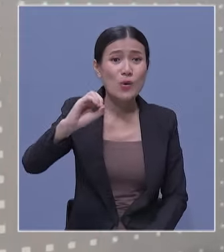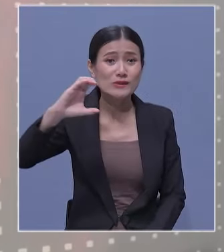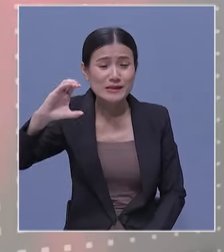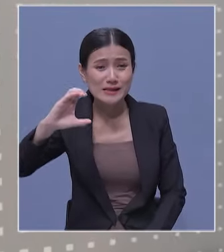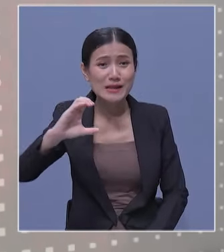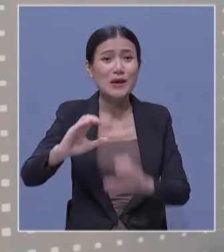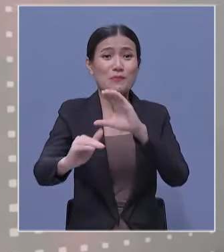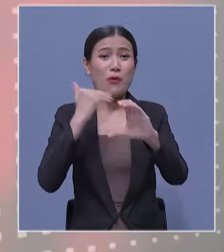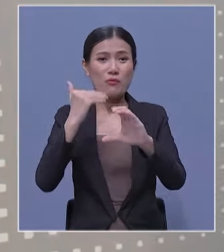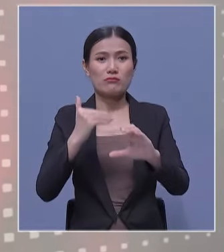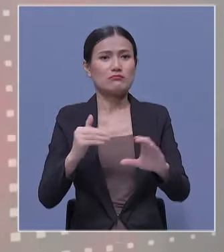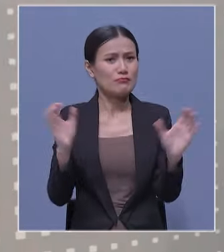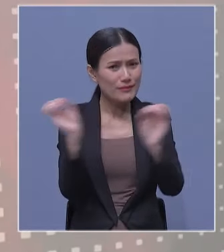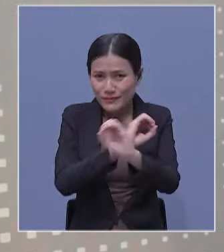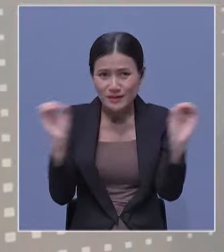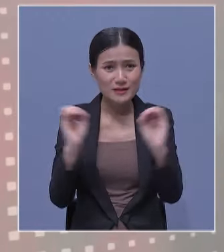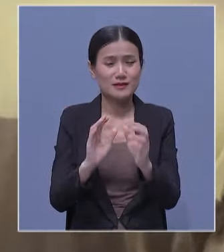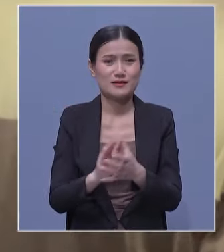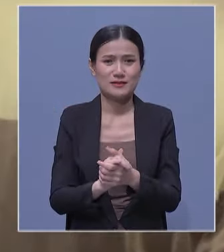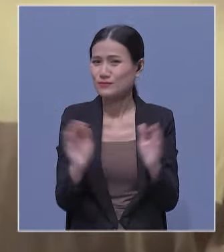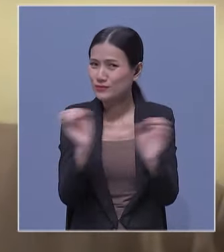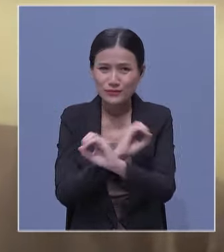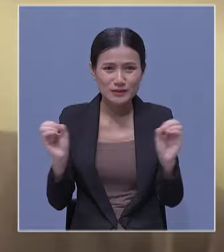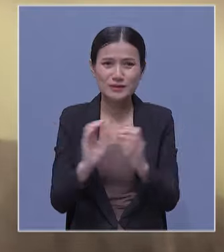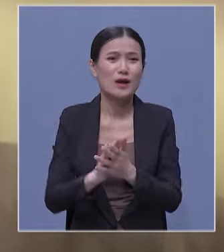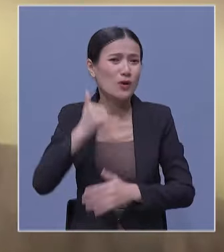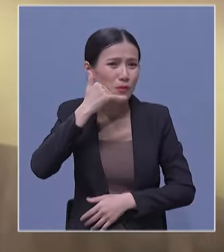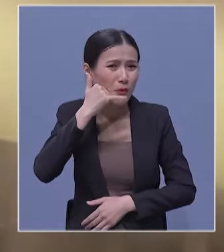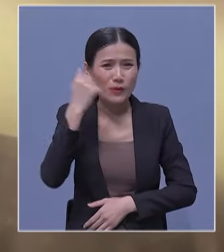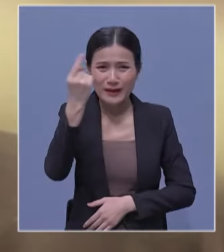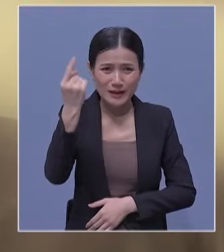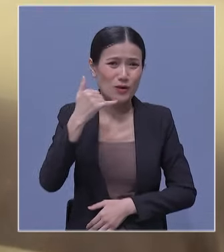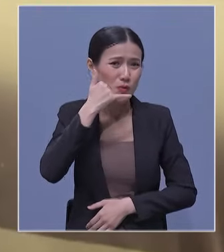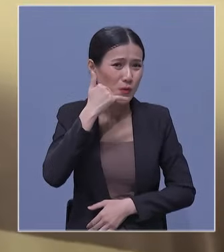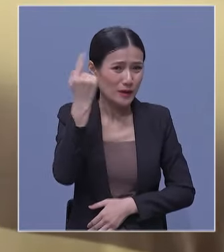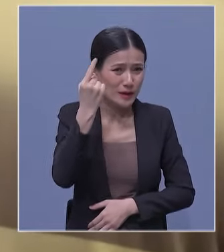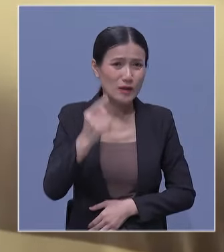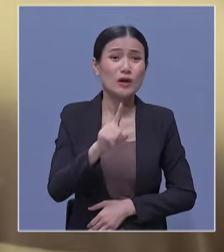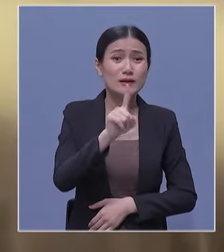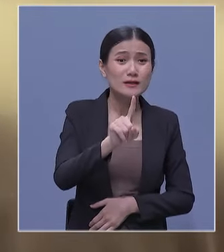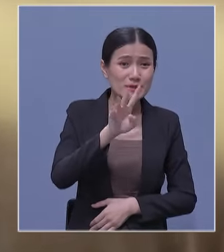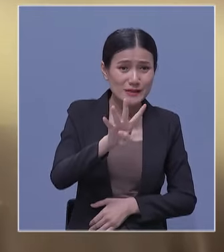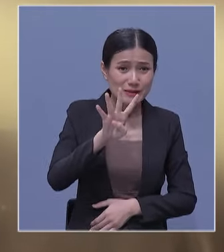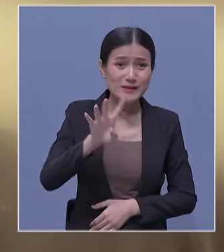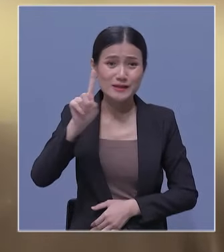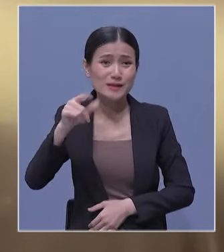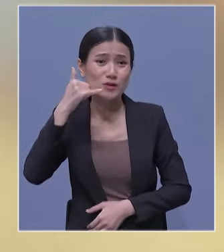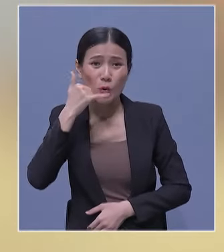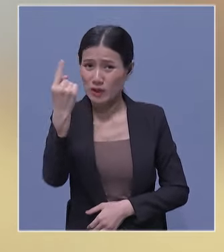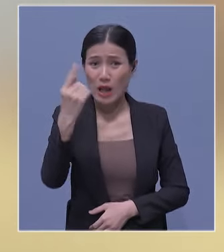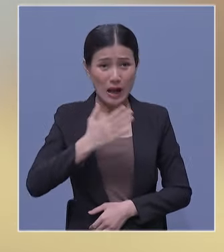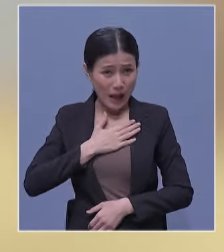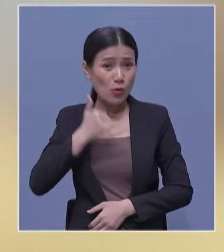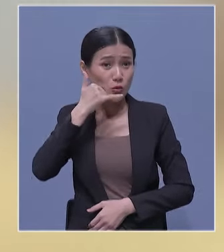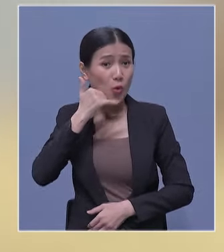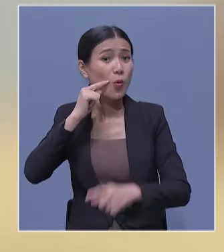มิจฉาชีพเจ้าหน้าที่จะไม่ติดต่อมาหาเราโดยตรงมีแค่คุยโทรศัพท์อย่างนี้เท่านั้นแล้วเราต้องโทรไปที่ 1441เป็นเราต้องติดต่อเจ้าหน้าที่เองเราต้อง